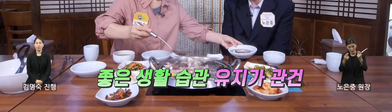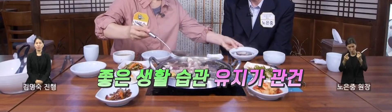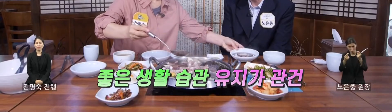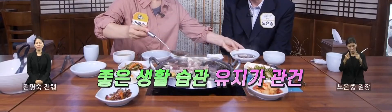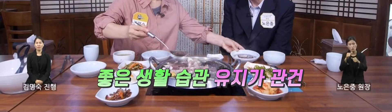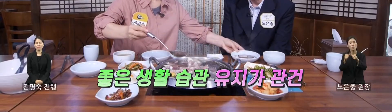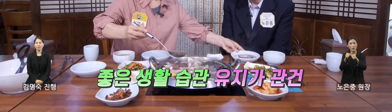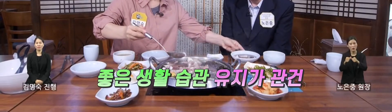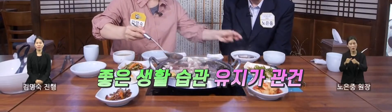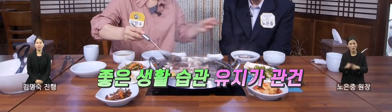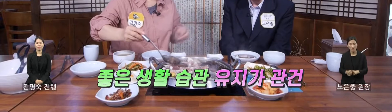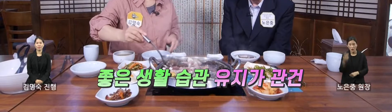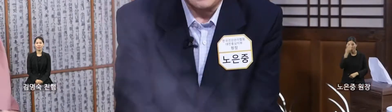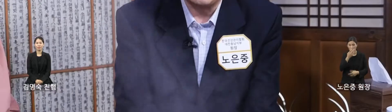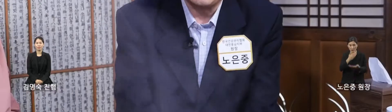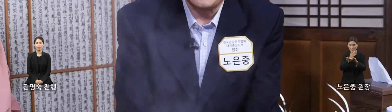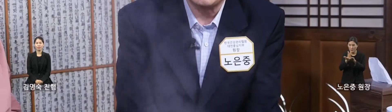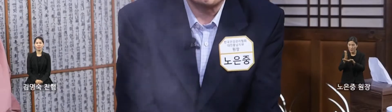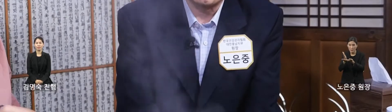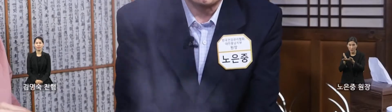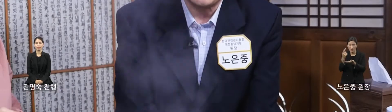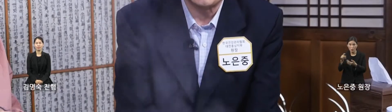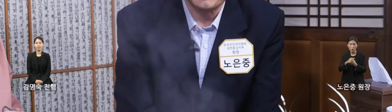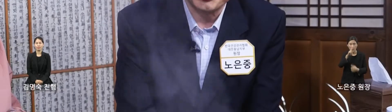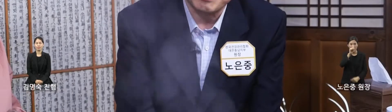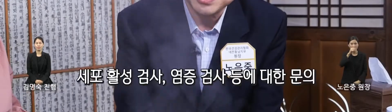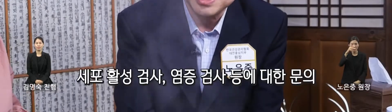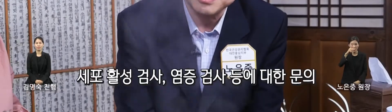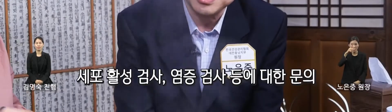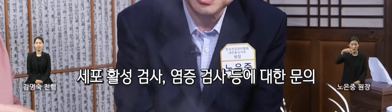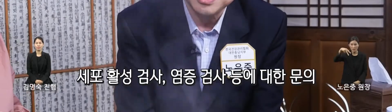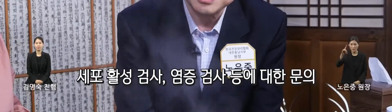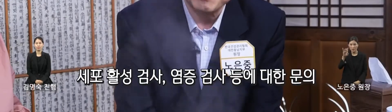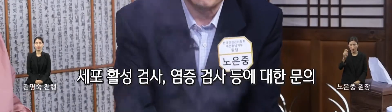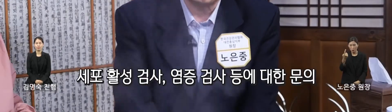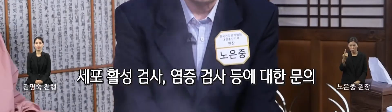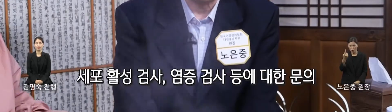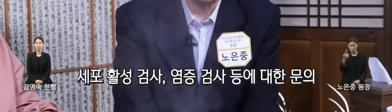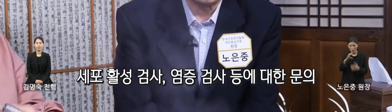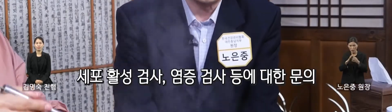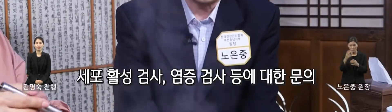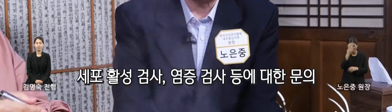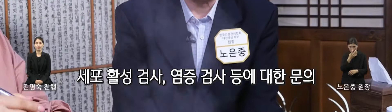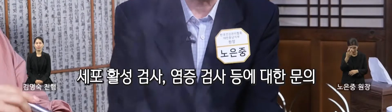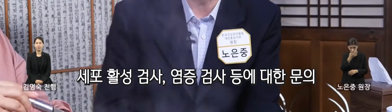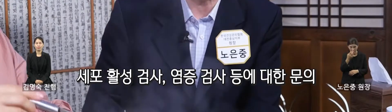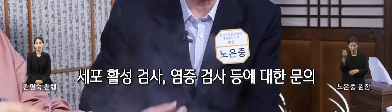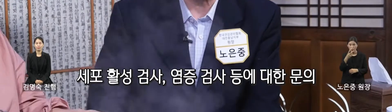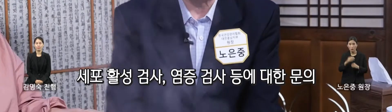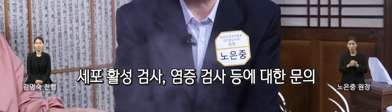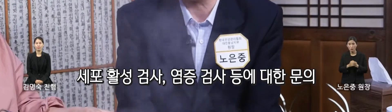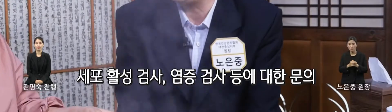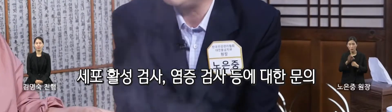검진 영역에서 뭐 NK세포 뭐 활성도 검사라든지 그다음에 또 요즘엔 오셔가지고